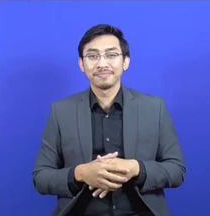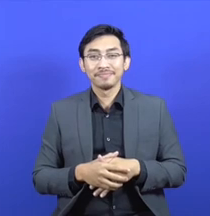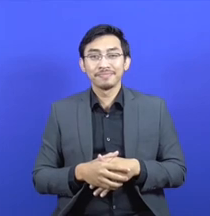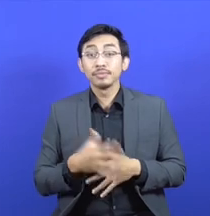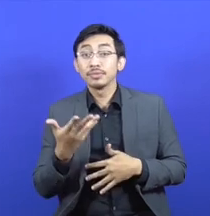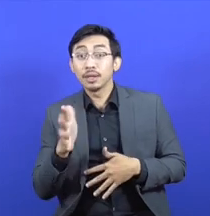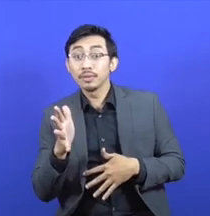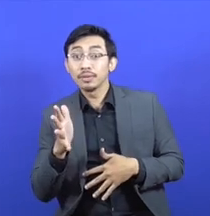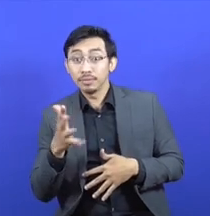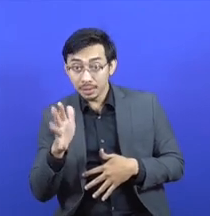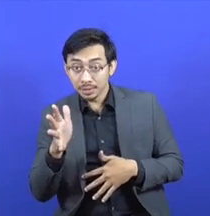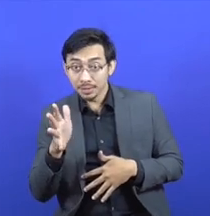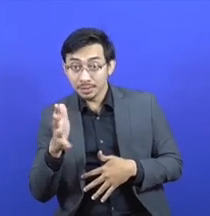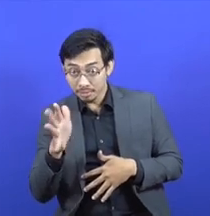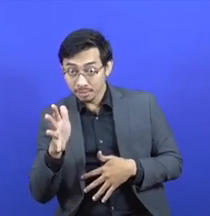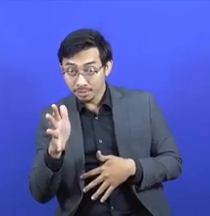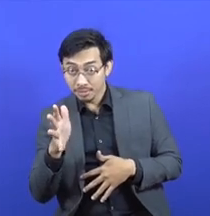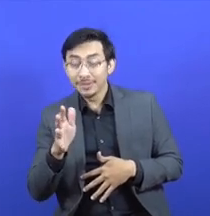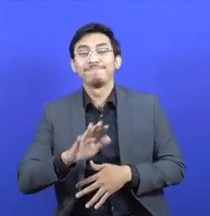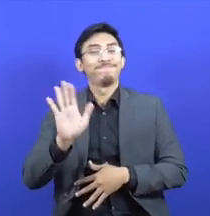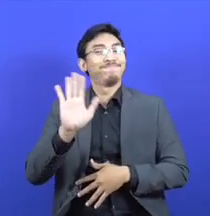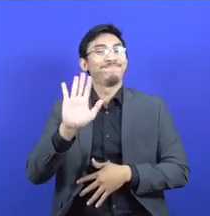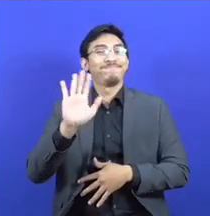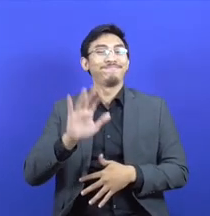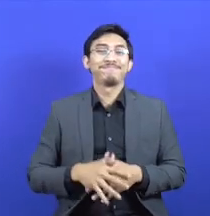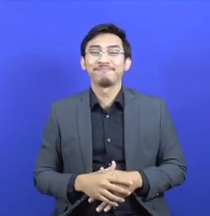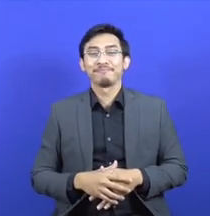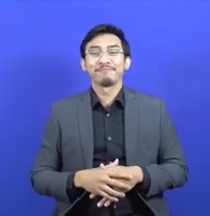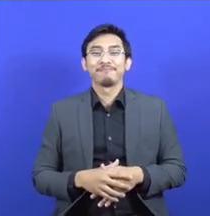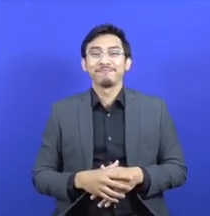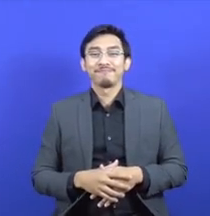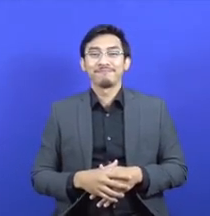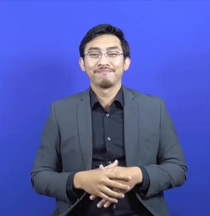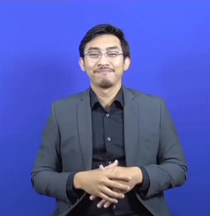berikut. Udah belum sih? Udah kan? Udah? Ya. Dah.